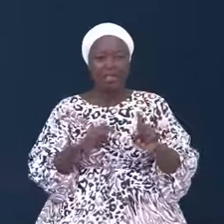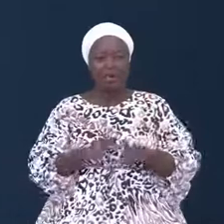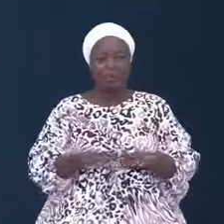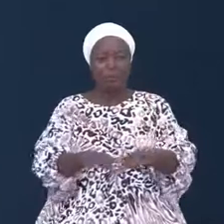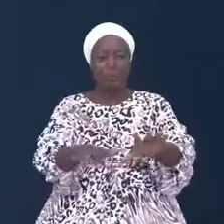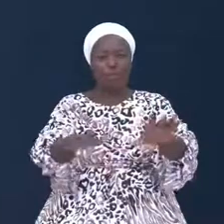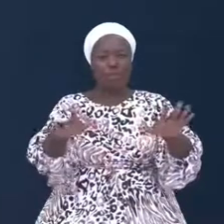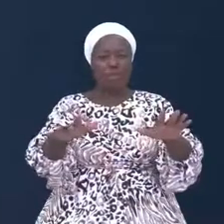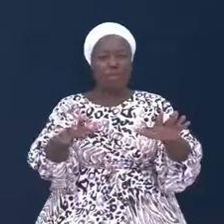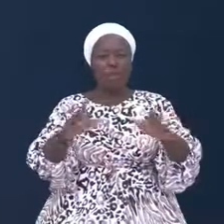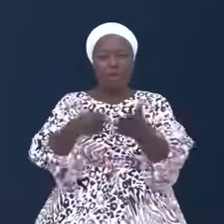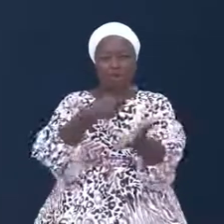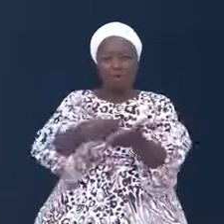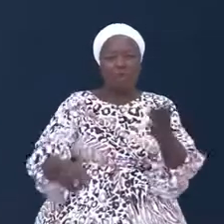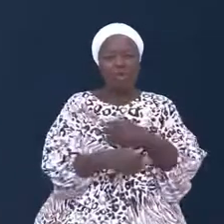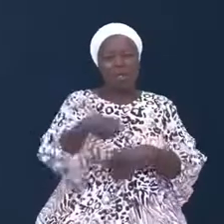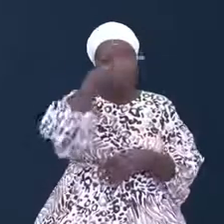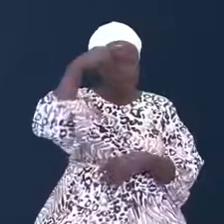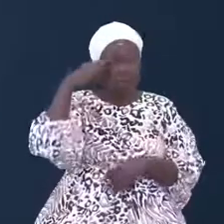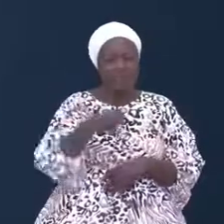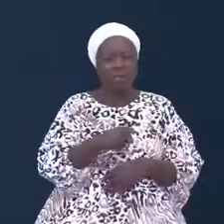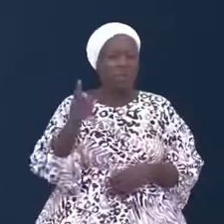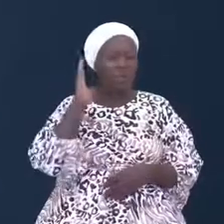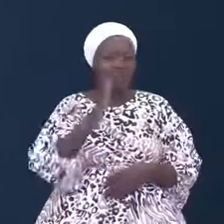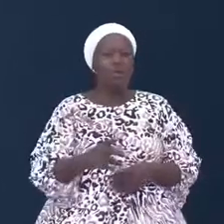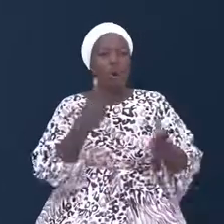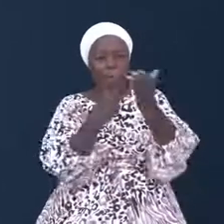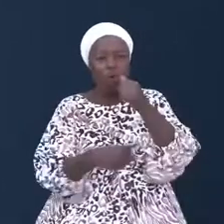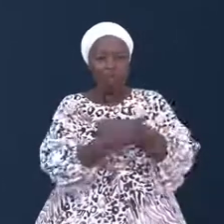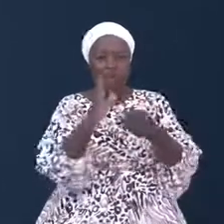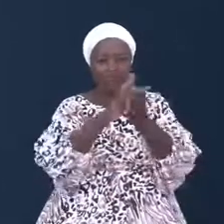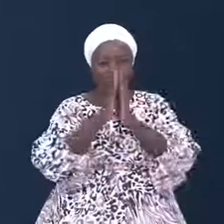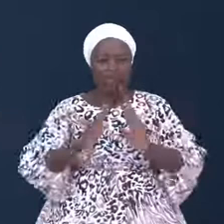Verset 31, la foule les reprenait pour les fêter.